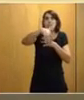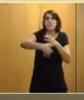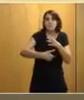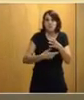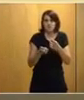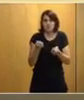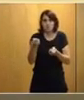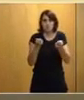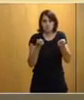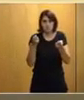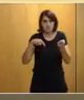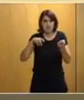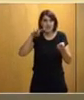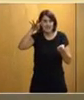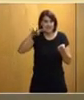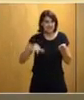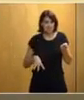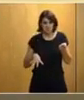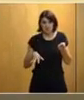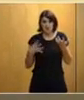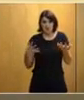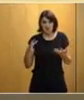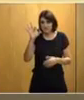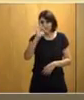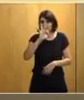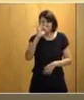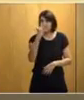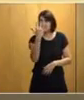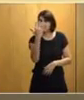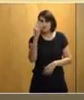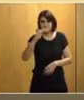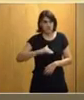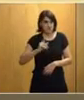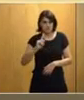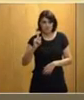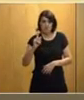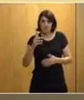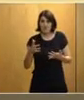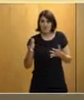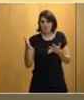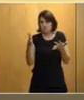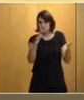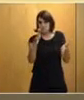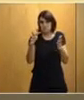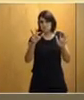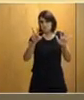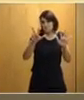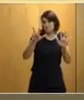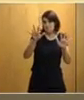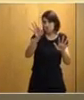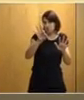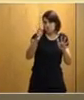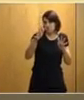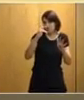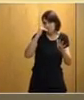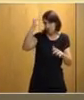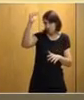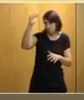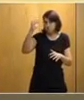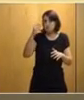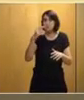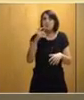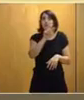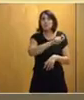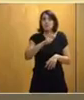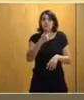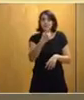no estem aquí, a Catalunya no estem aquí, com us deia, estem al voltant d'un 8%, però en el cas concret dels infants, els menors de 15 anys, doncs, aquest